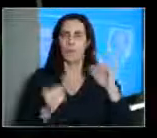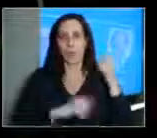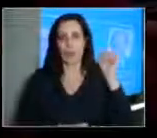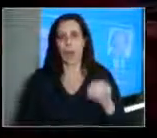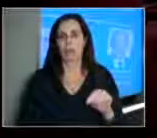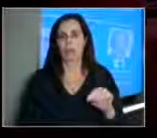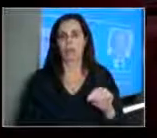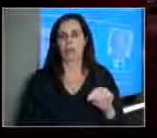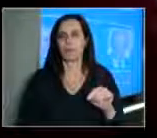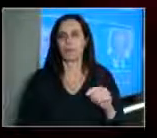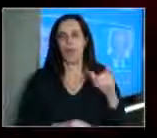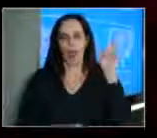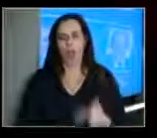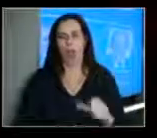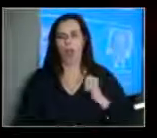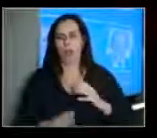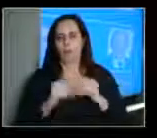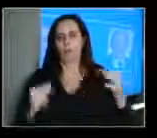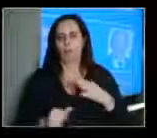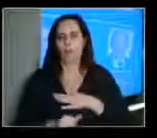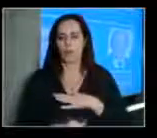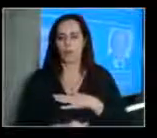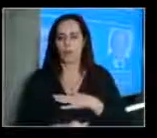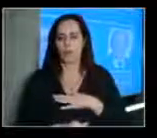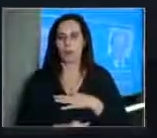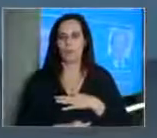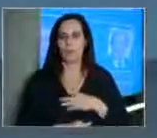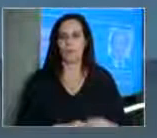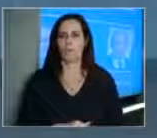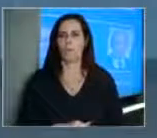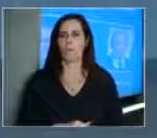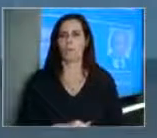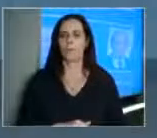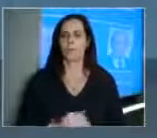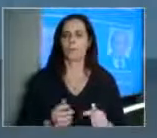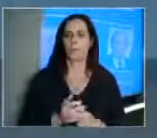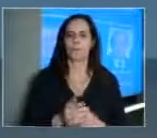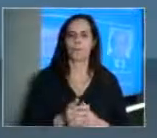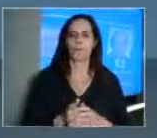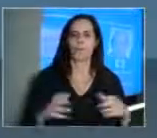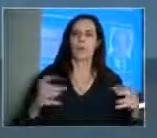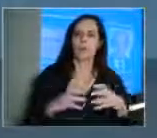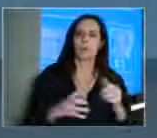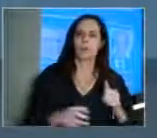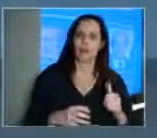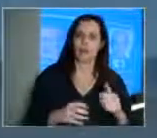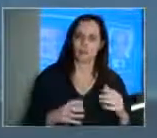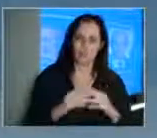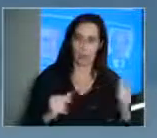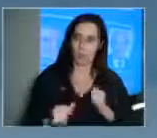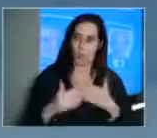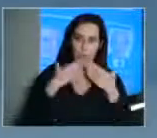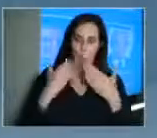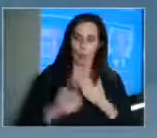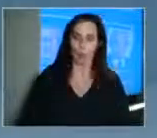הזה הנעדרים שלנו. רב סרן יואב, מיחידת הנעדרים של צה"ל, תודה רבה